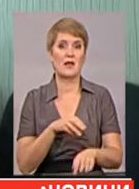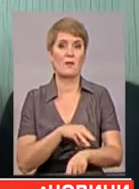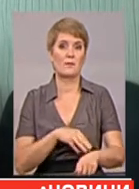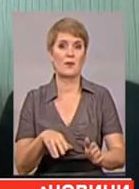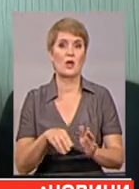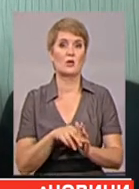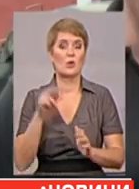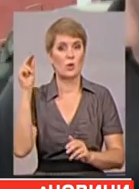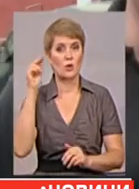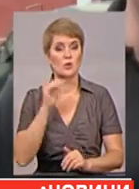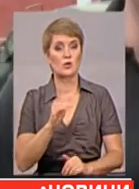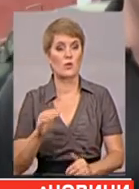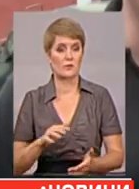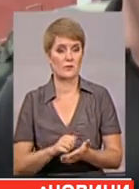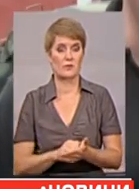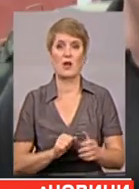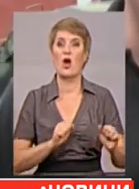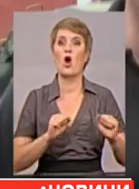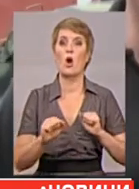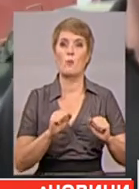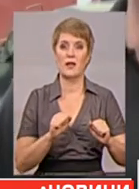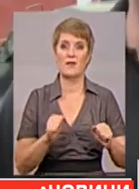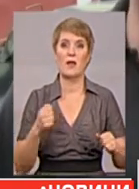школьниками займалися. Командував одним із полків